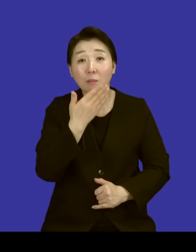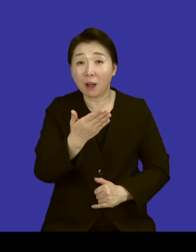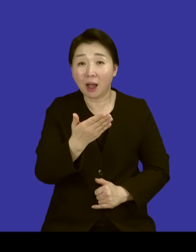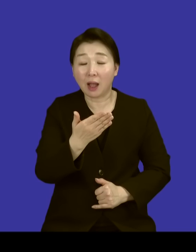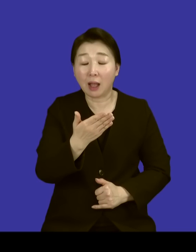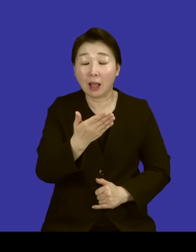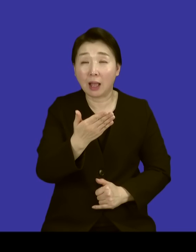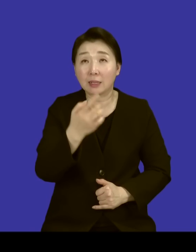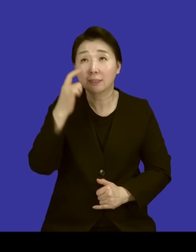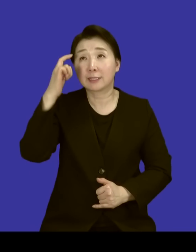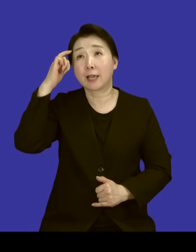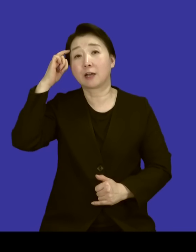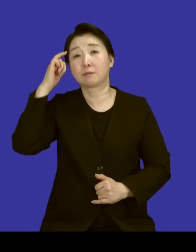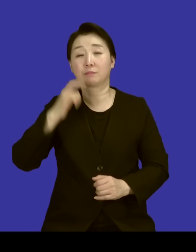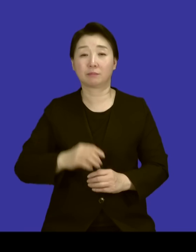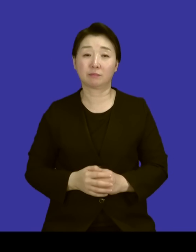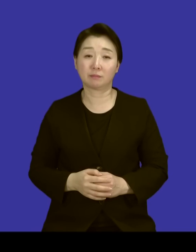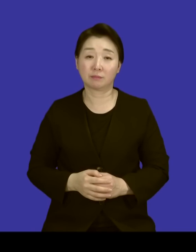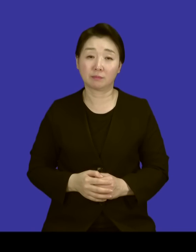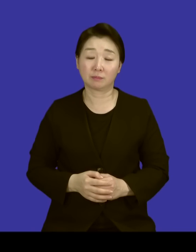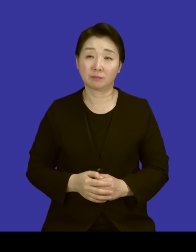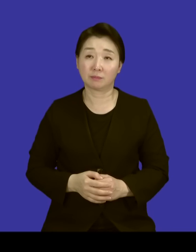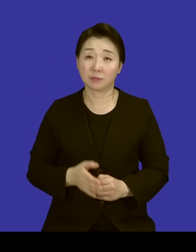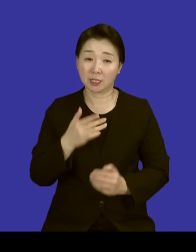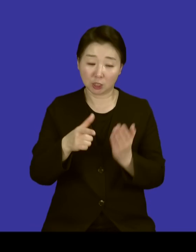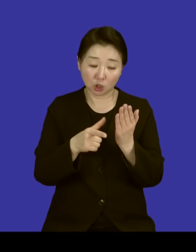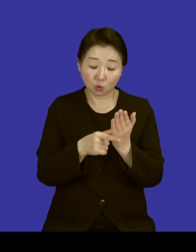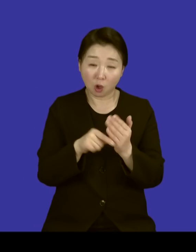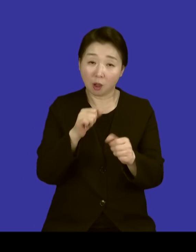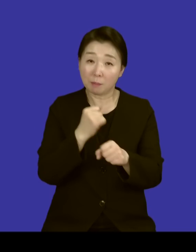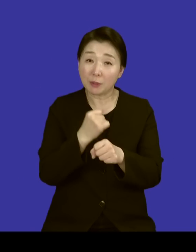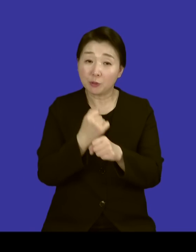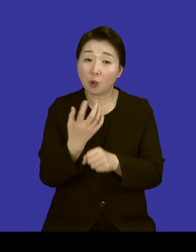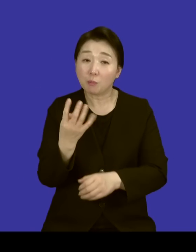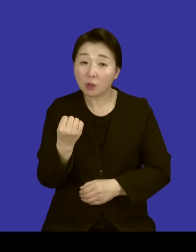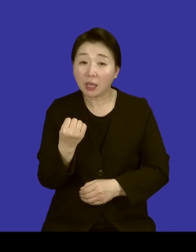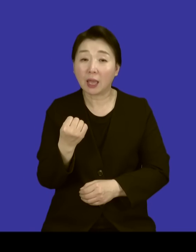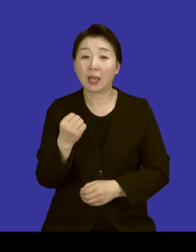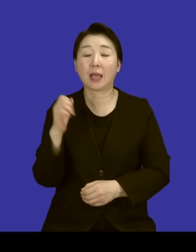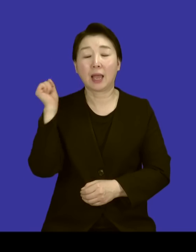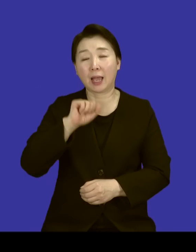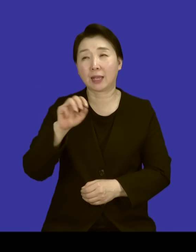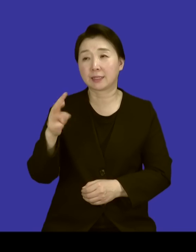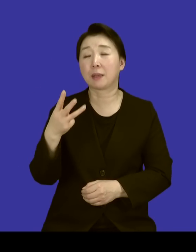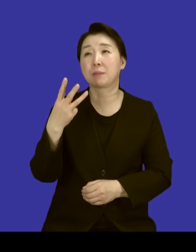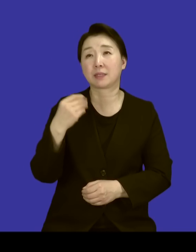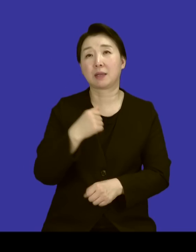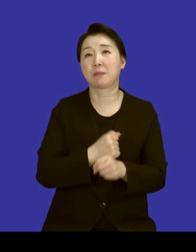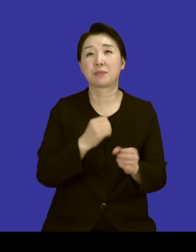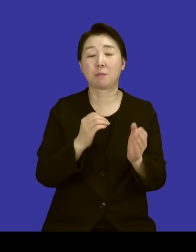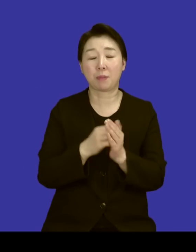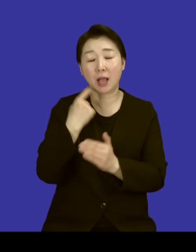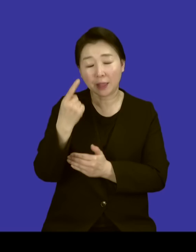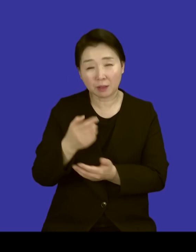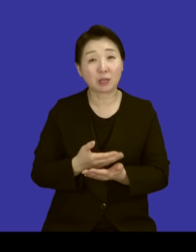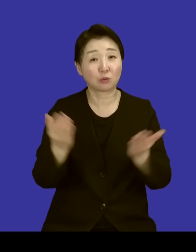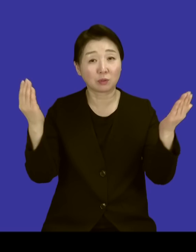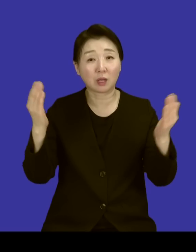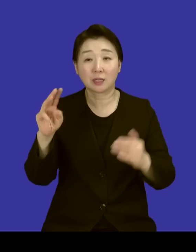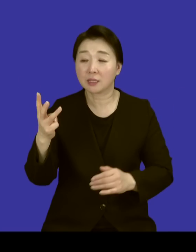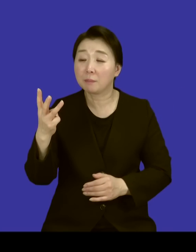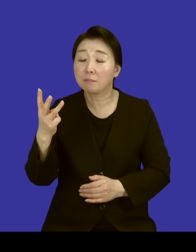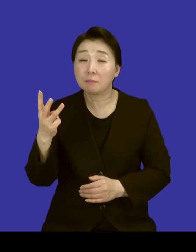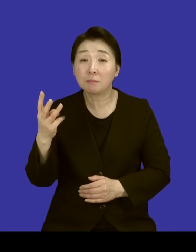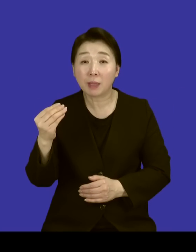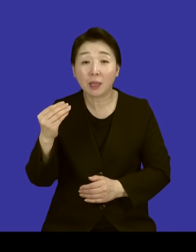가지 교체하던 중에 식권을 몇 개 만들지? 그러다가 제가 300장을 만들어서 매달 줘야겠다. 네. 왜 300장이냐?